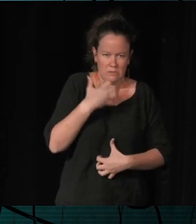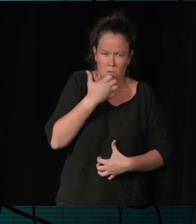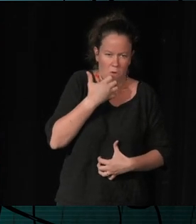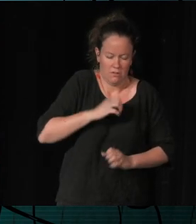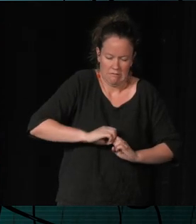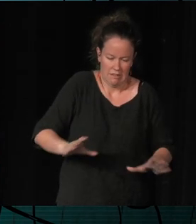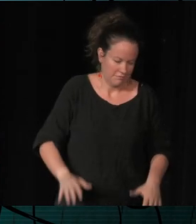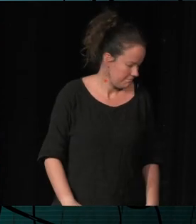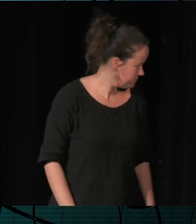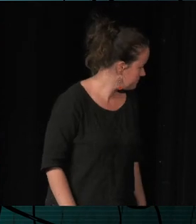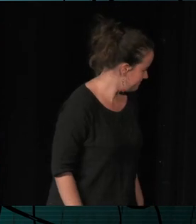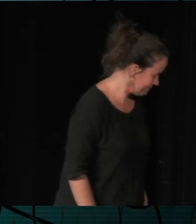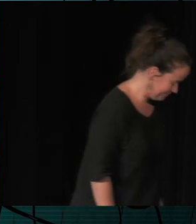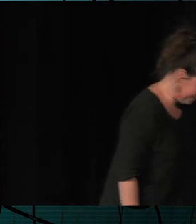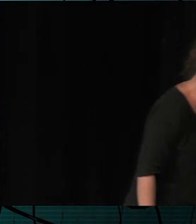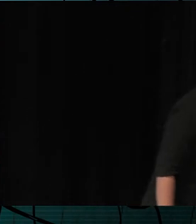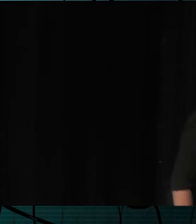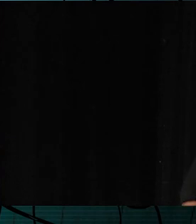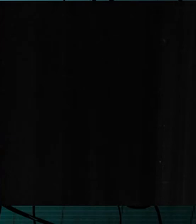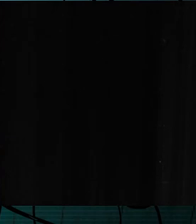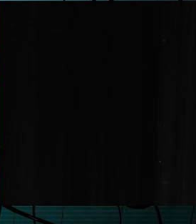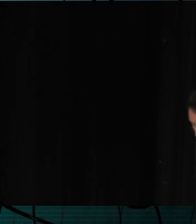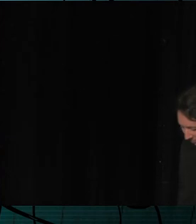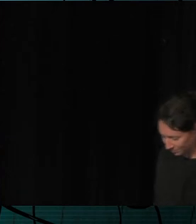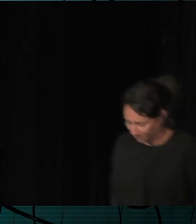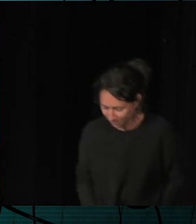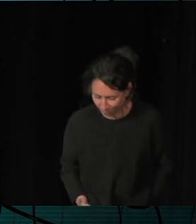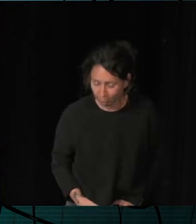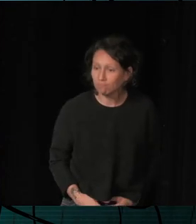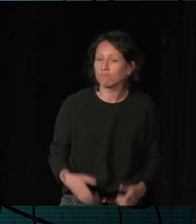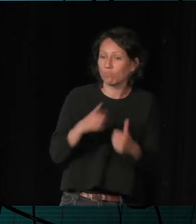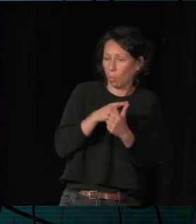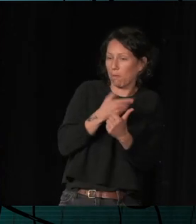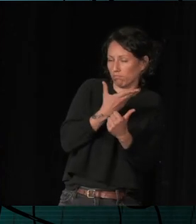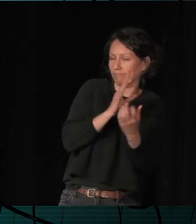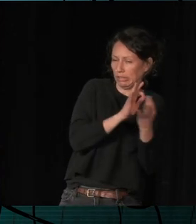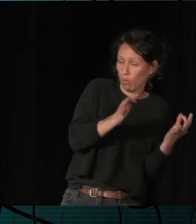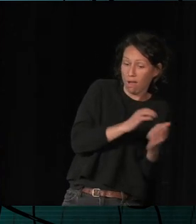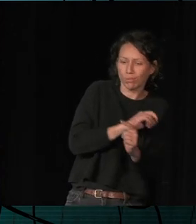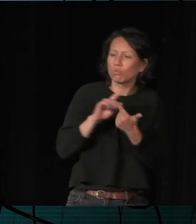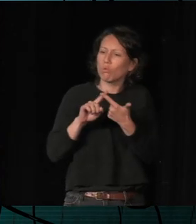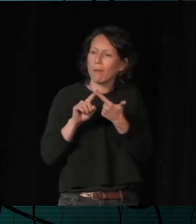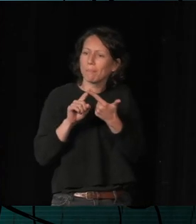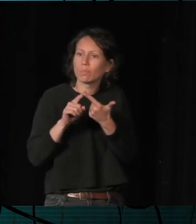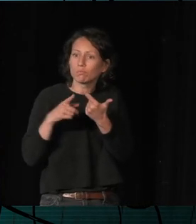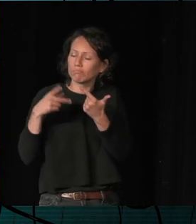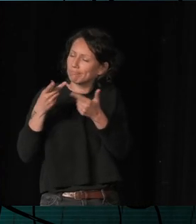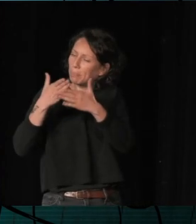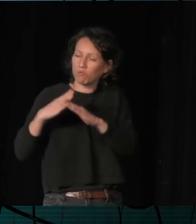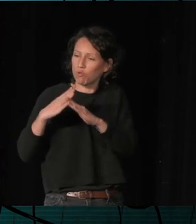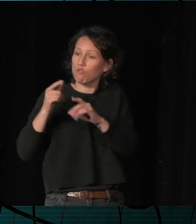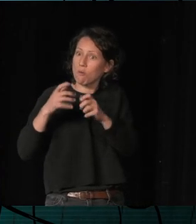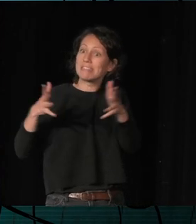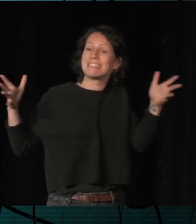Dans Décarnation, voilà, donc il était déjà prévu que le jeu soit très huis clos, très dans des intérieurs, etc.